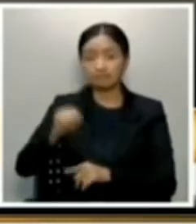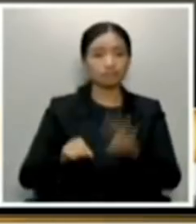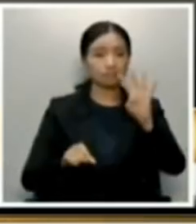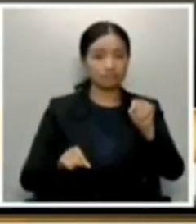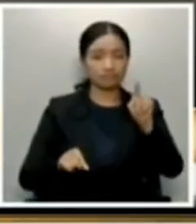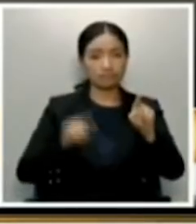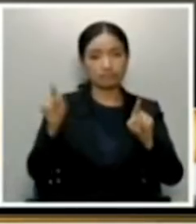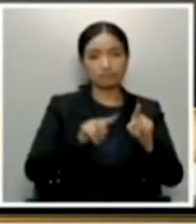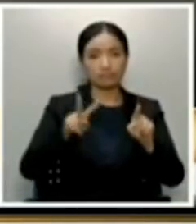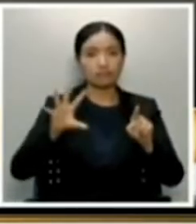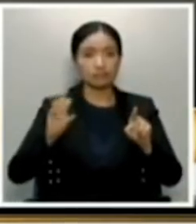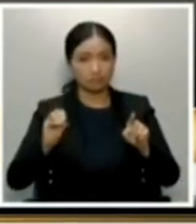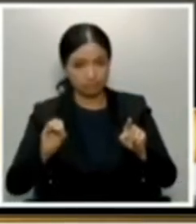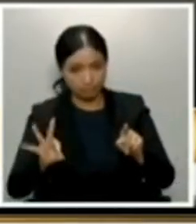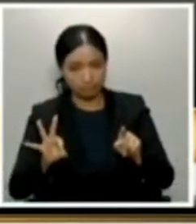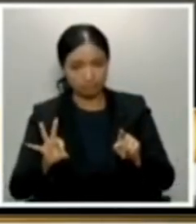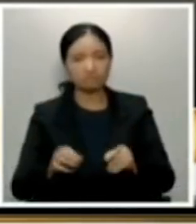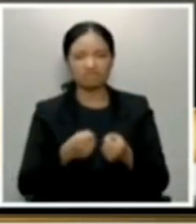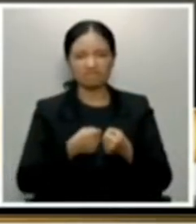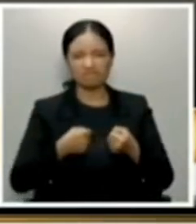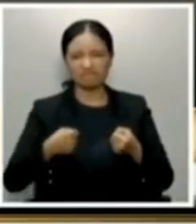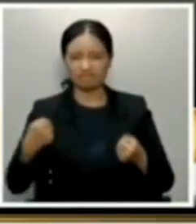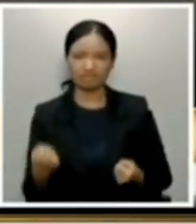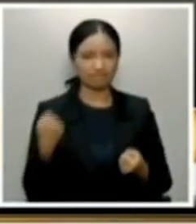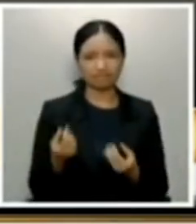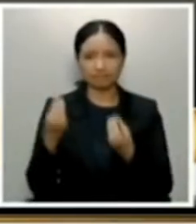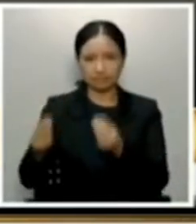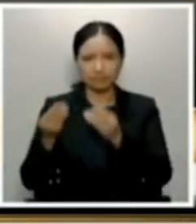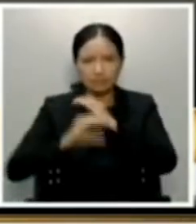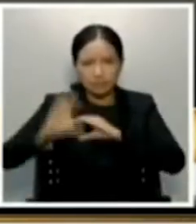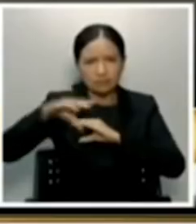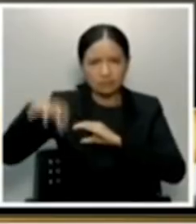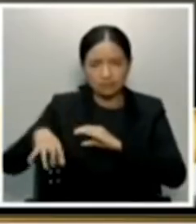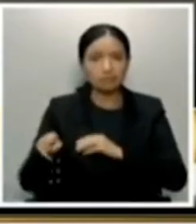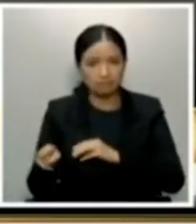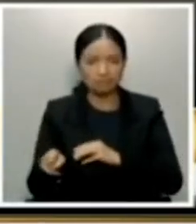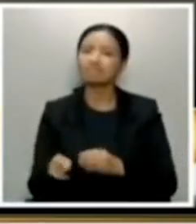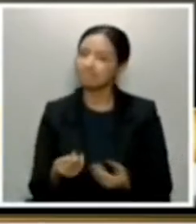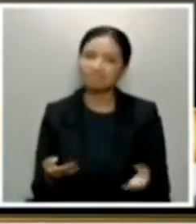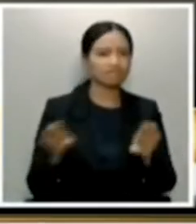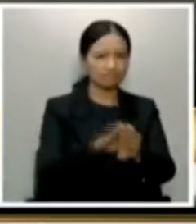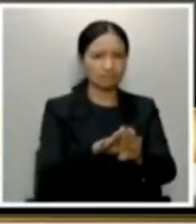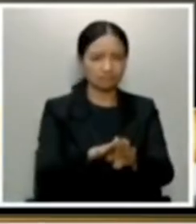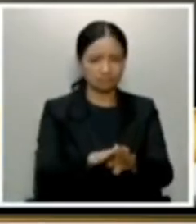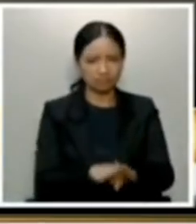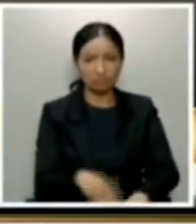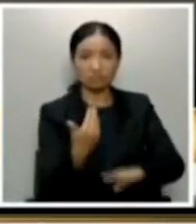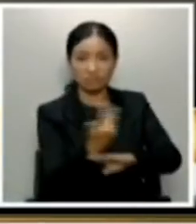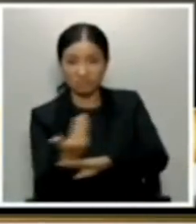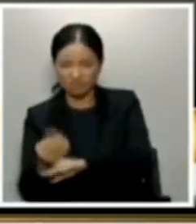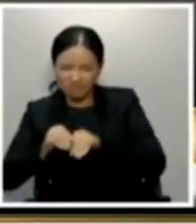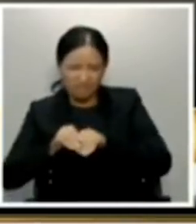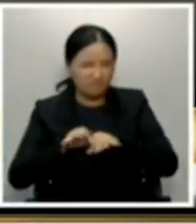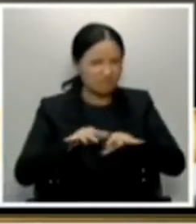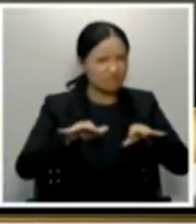ทับ2559ได้ขยายอำนาจของกสทช.ให้สามารถปิดสื่อที่เสนอเนื้อห